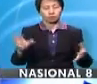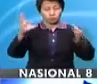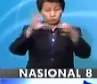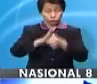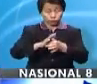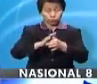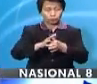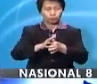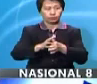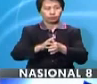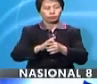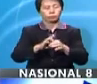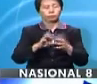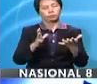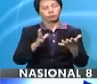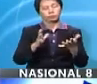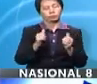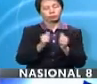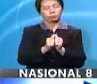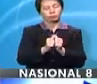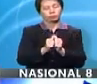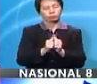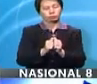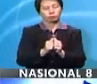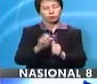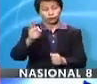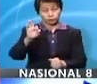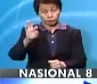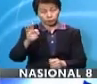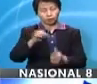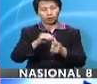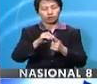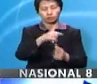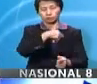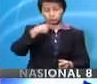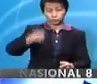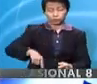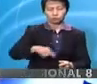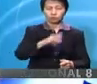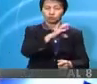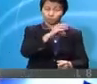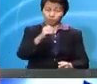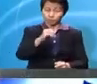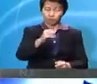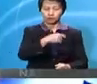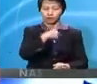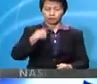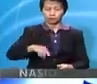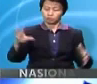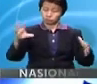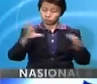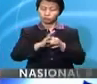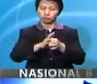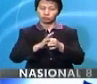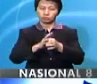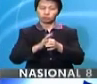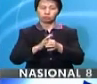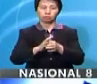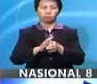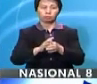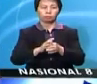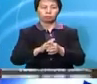invention by Facebook and also Chinese local company, possibly Weibo or